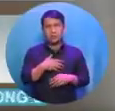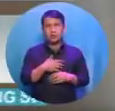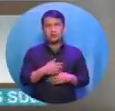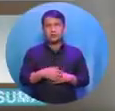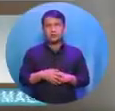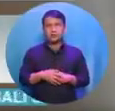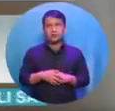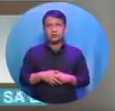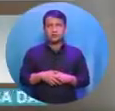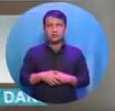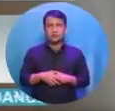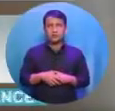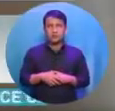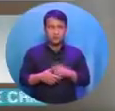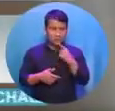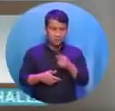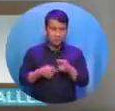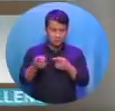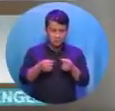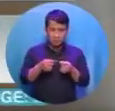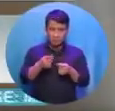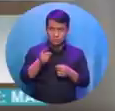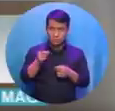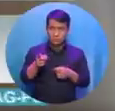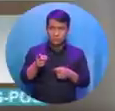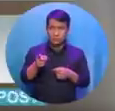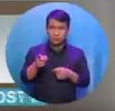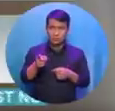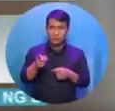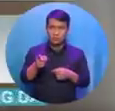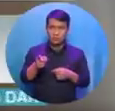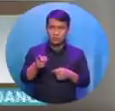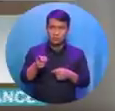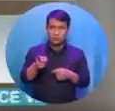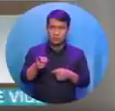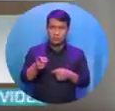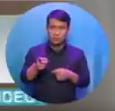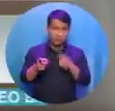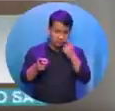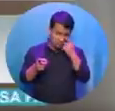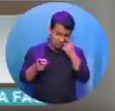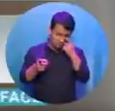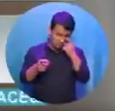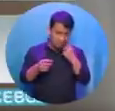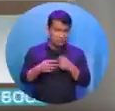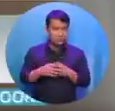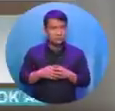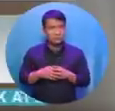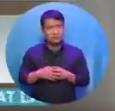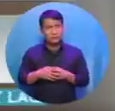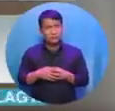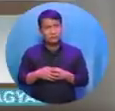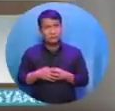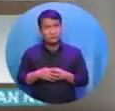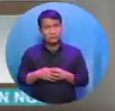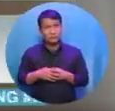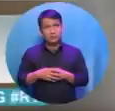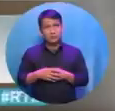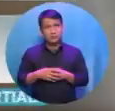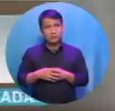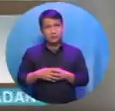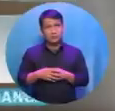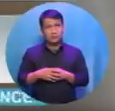sabi ko po, si ganito, si Sunny Lagota nga po. Anong tumutunog, sir? Anong tumutunog? Sunny Lagota po. Hindi,